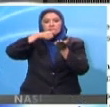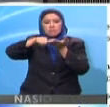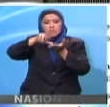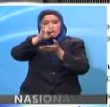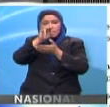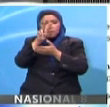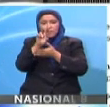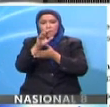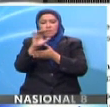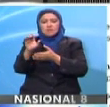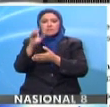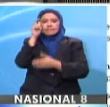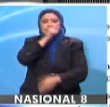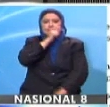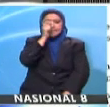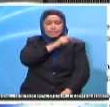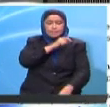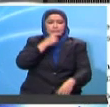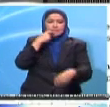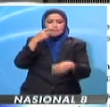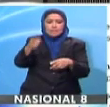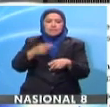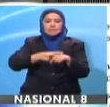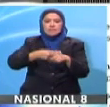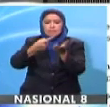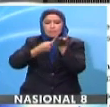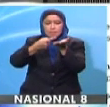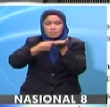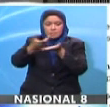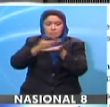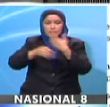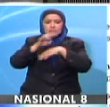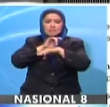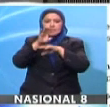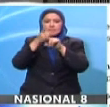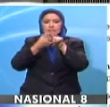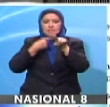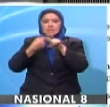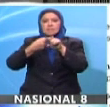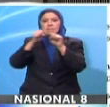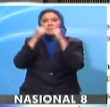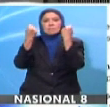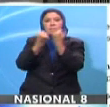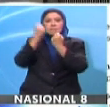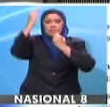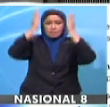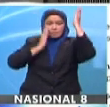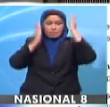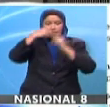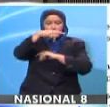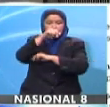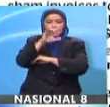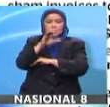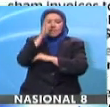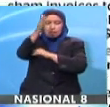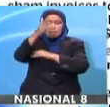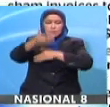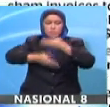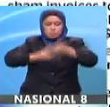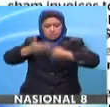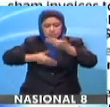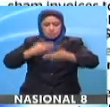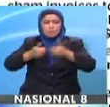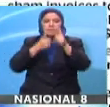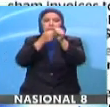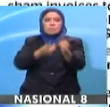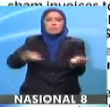membutirkan kononnya perkhidmatan juruunding dan nasihat daripada Firma Malaysia pac bakal menjalankan proseding berdasarkan laporan yang